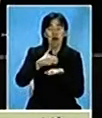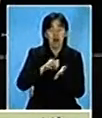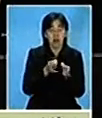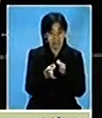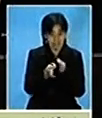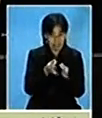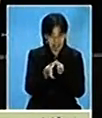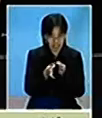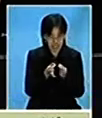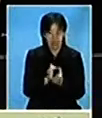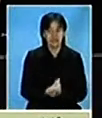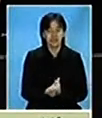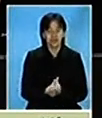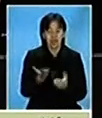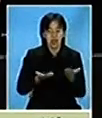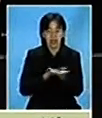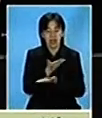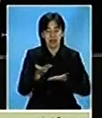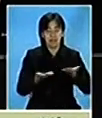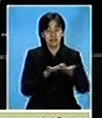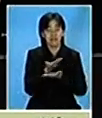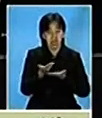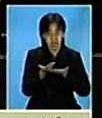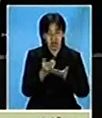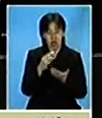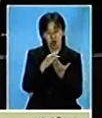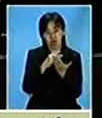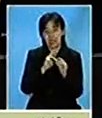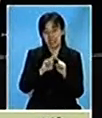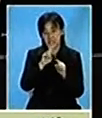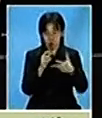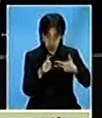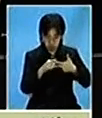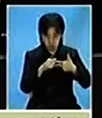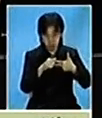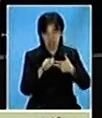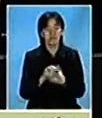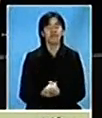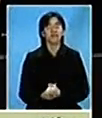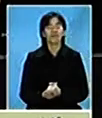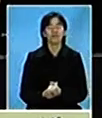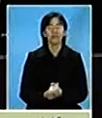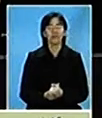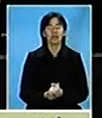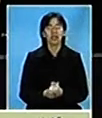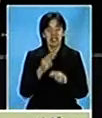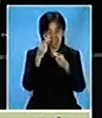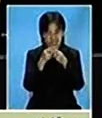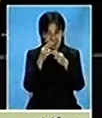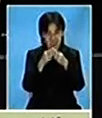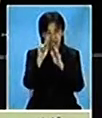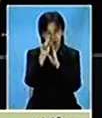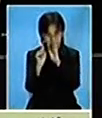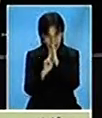มาชิกในการพิจารณาในวาระที่2นั้นนะครับเราจะพิจารณาเริ่มชื่อร่